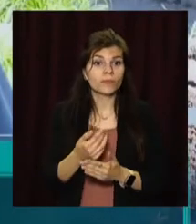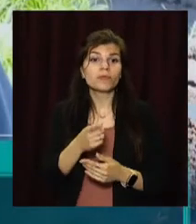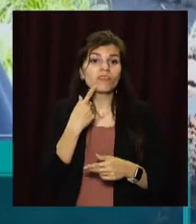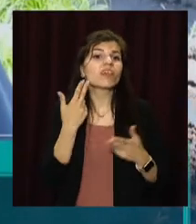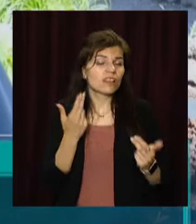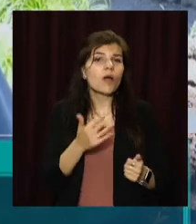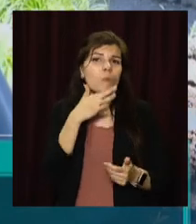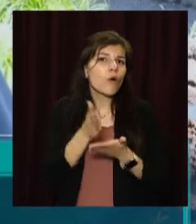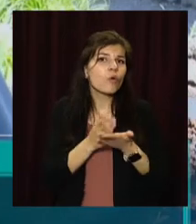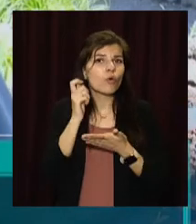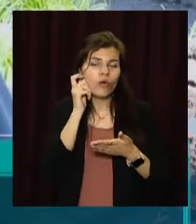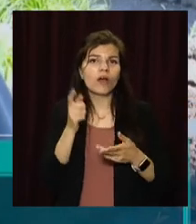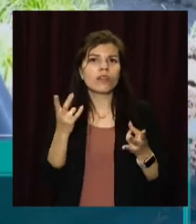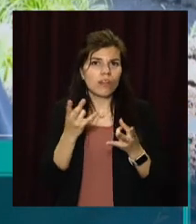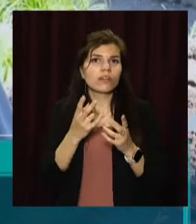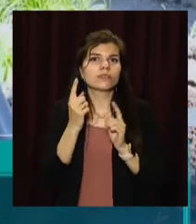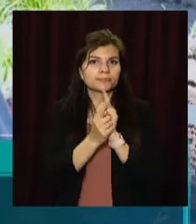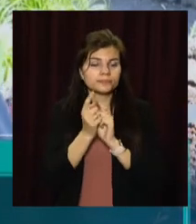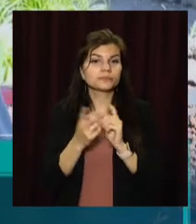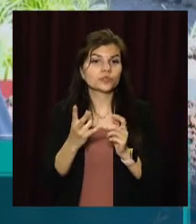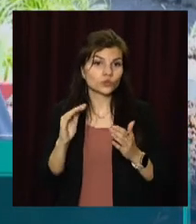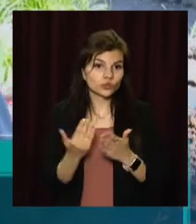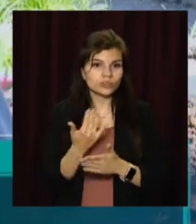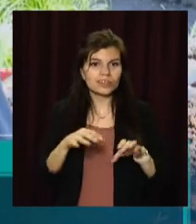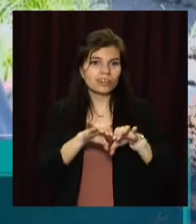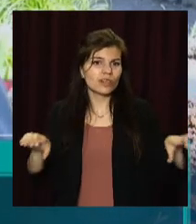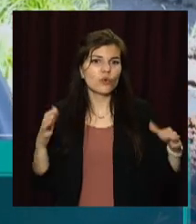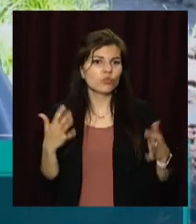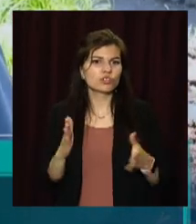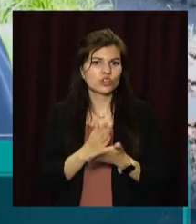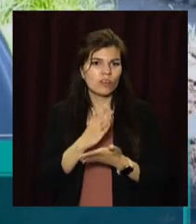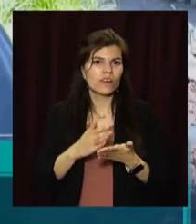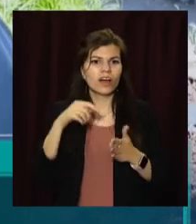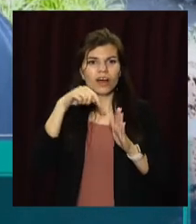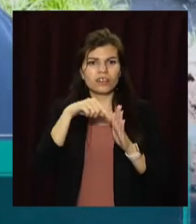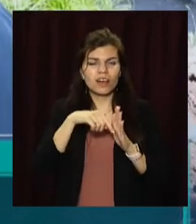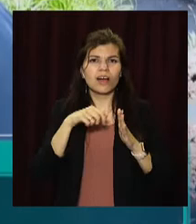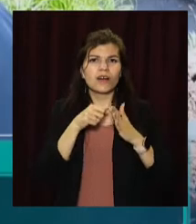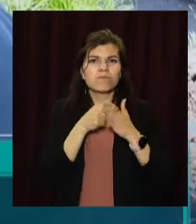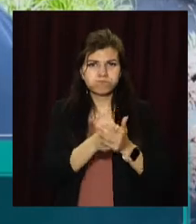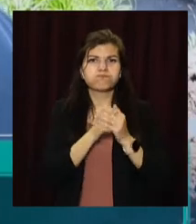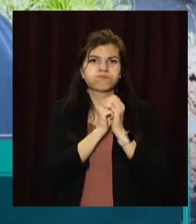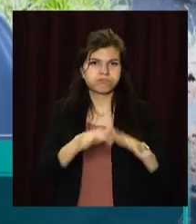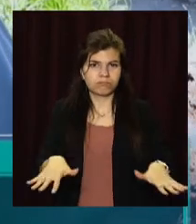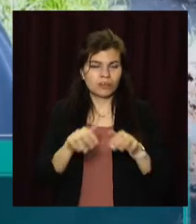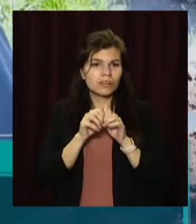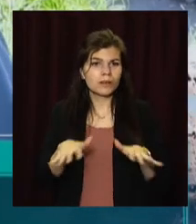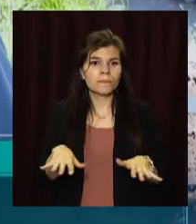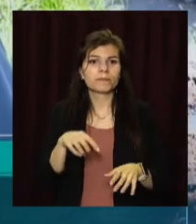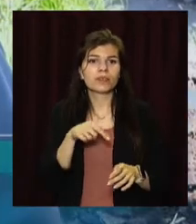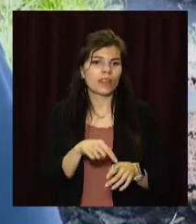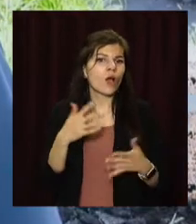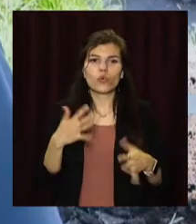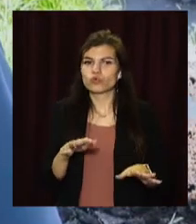негодність, випуск піде перелом по випуску, і каналізація починає, ну, образовуватися підпор. Во-первых, вона не виходить,